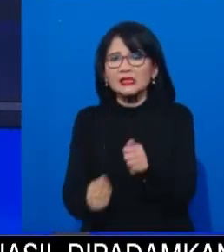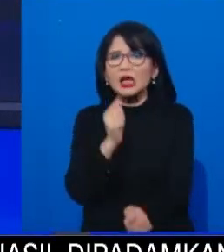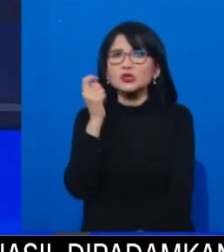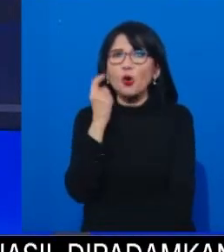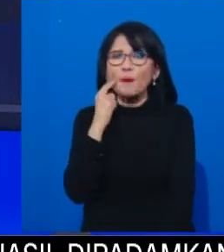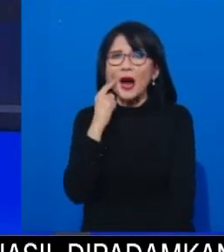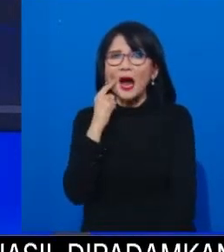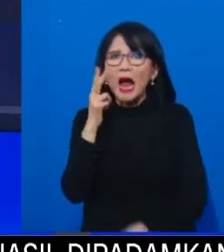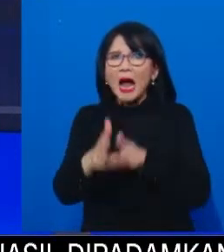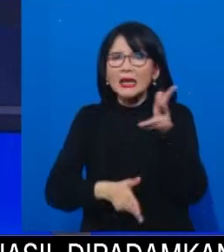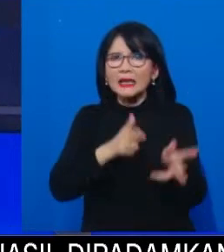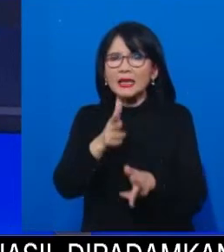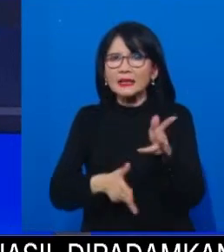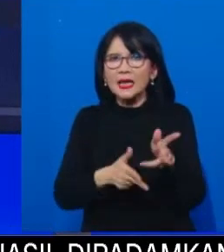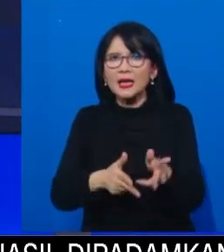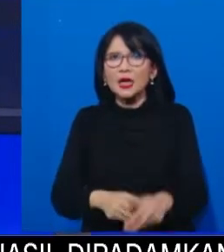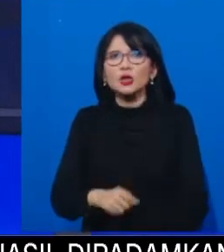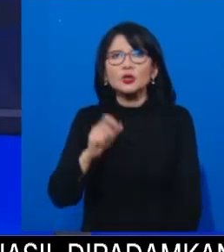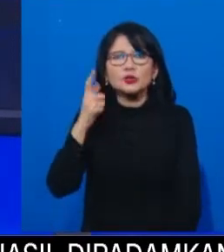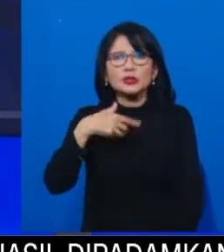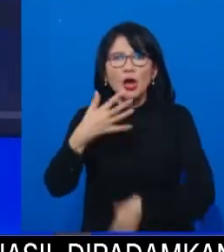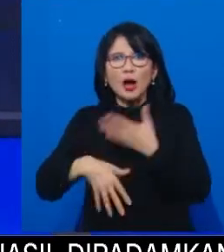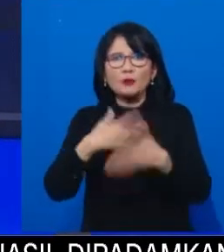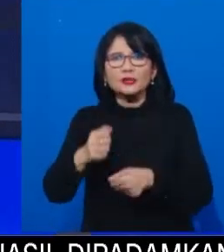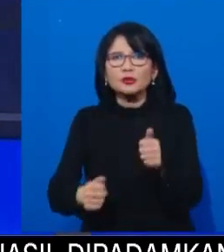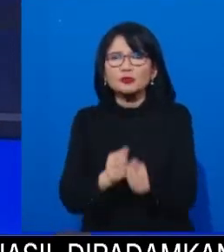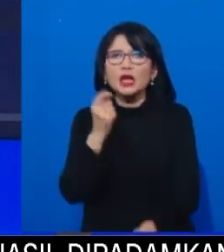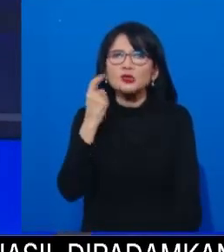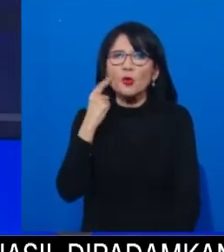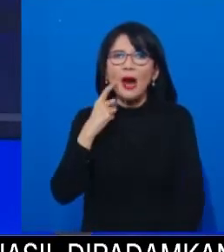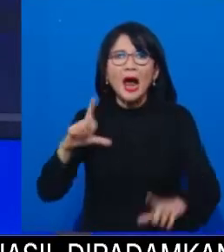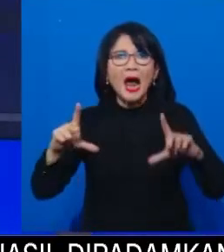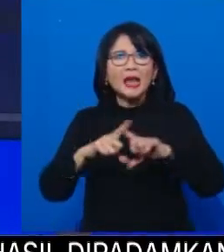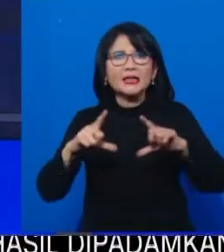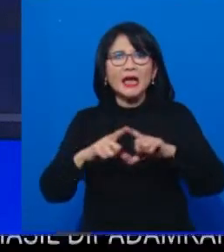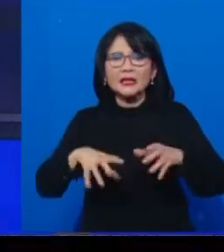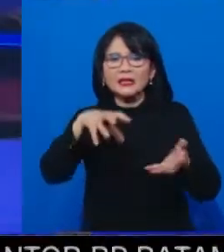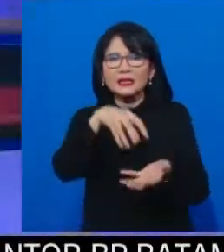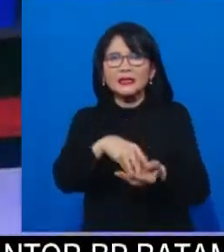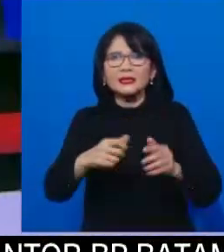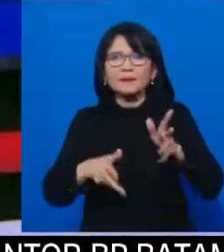kereta, PT KCIC juga melakukan proses uji coba sarana di stasiun.